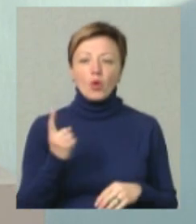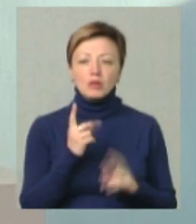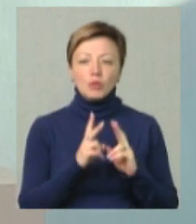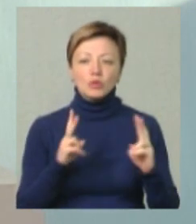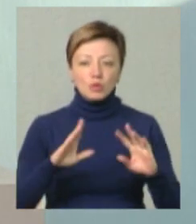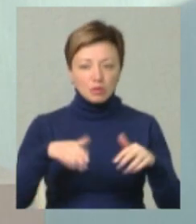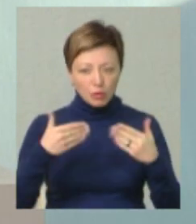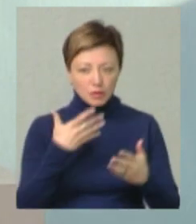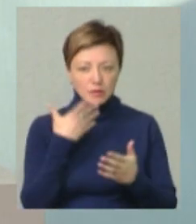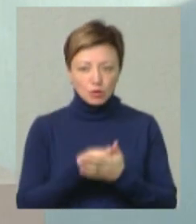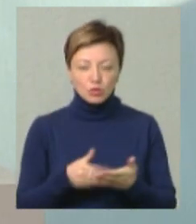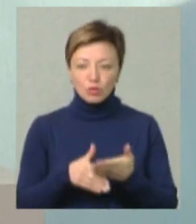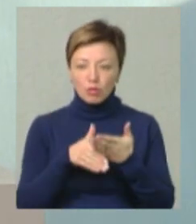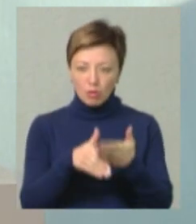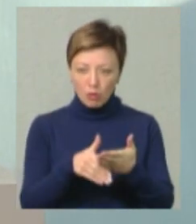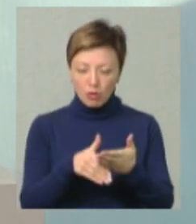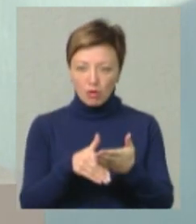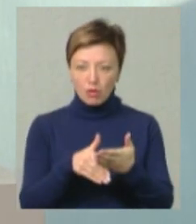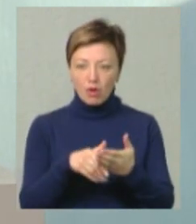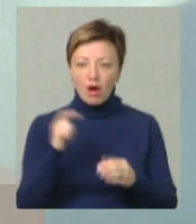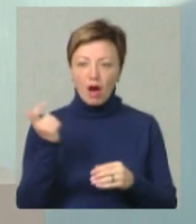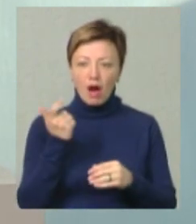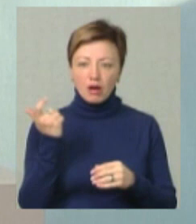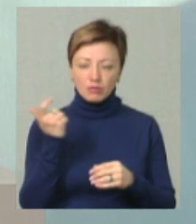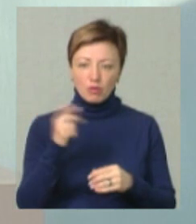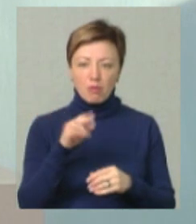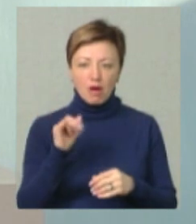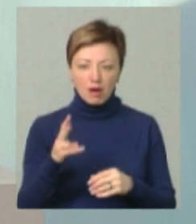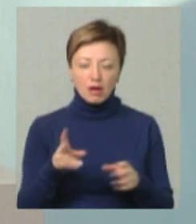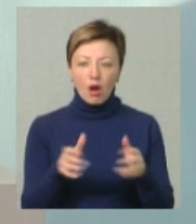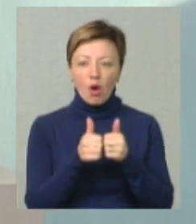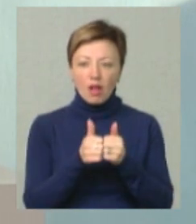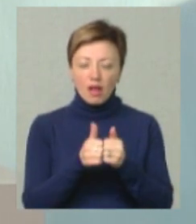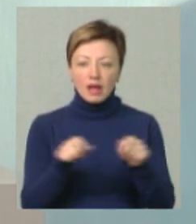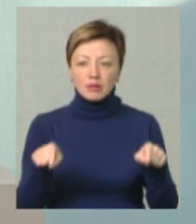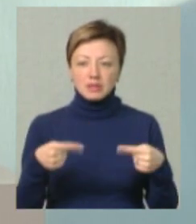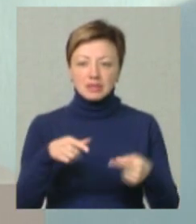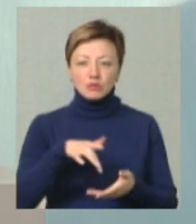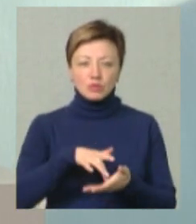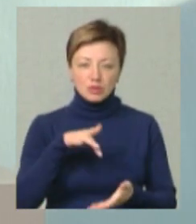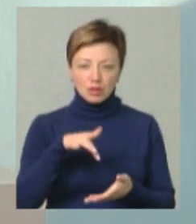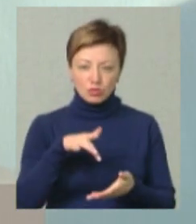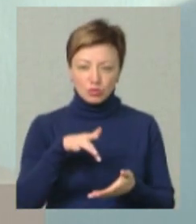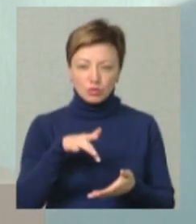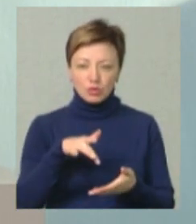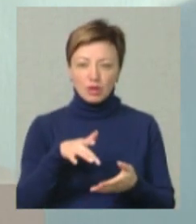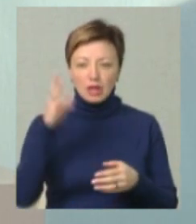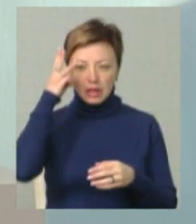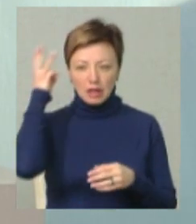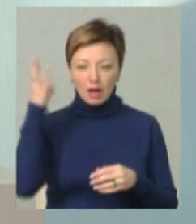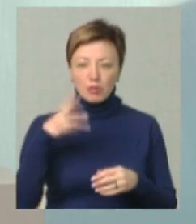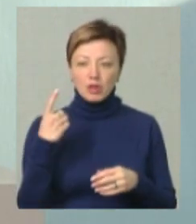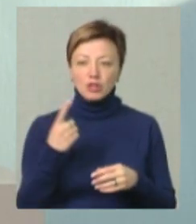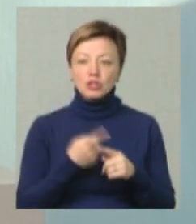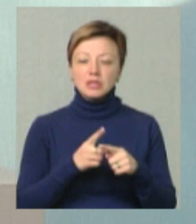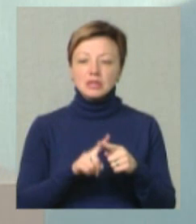хто запропонував свою допомогу Харківському екопарку, стали колеги із реабілітаційного центру, який на Хмельниччині.